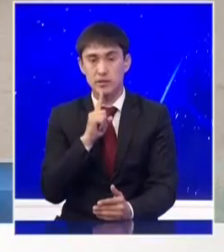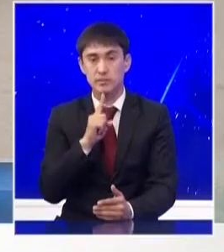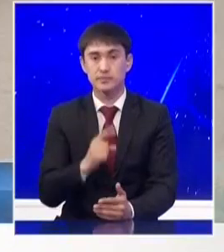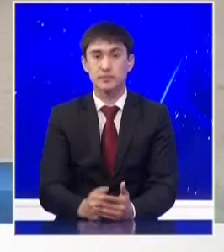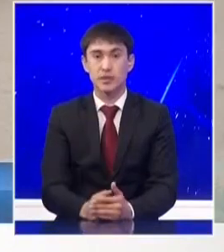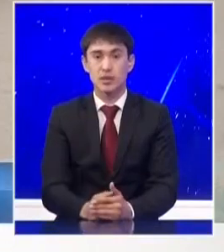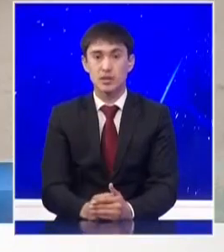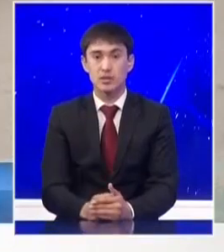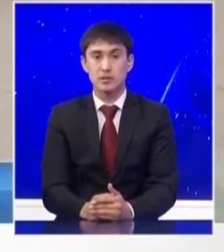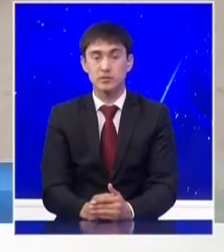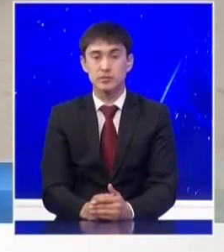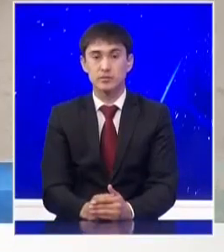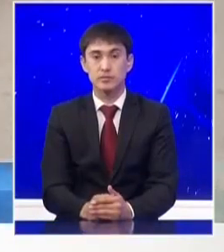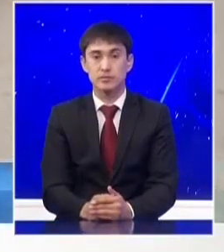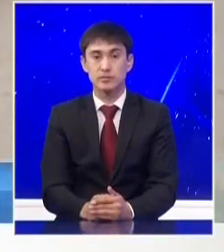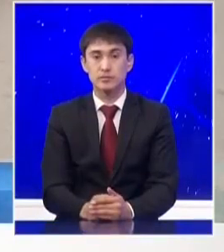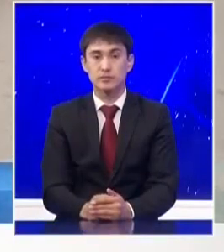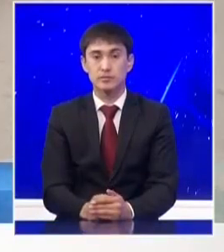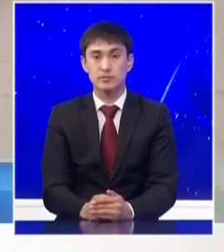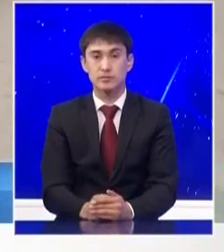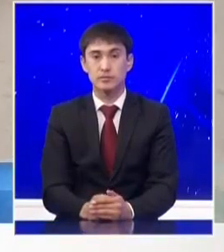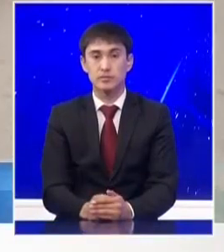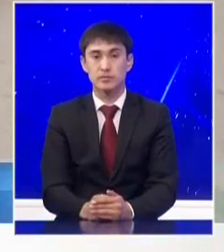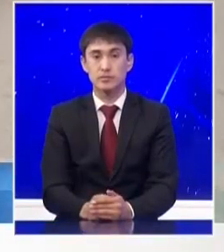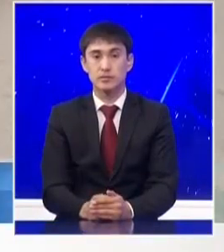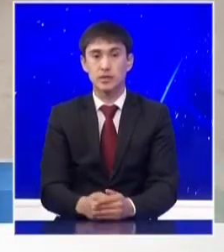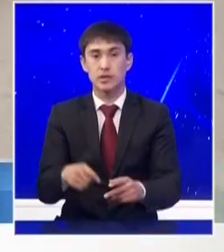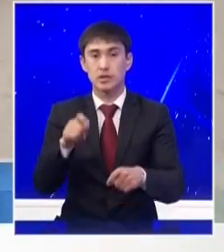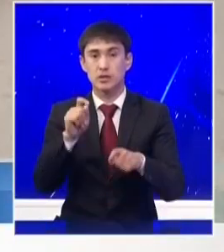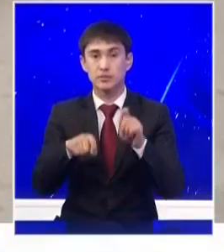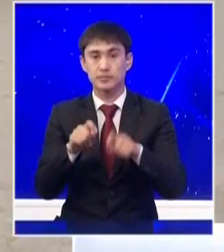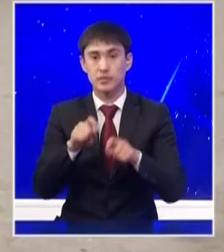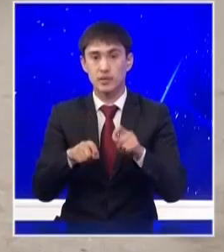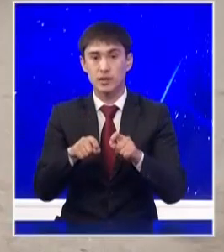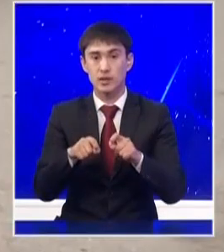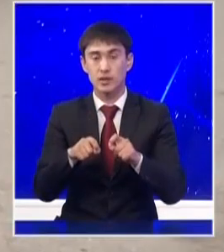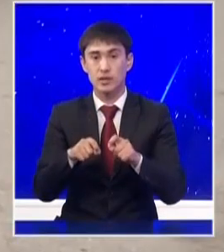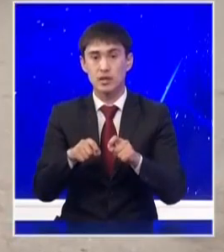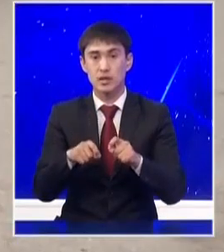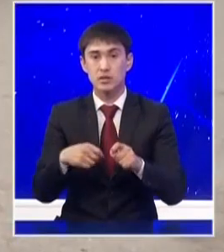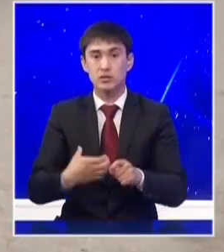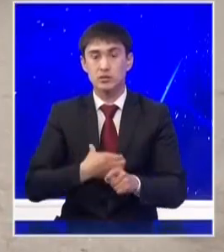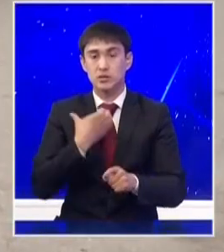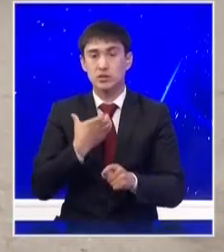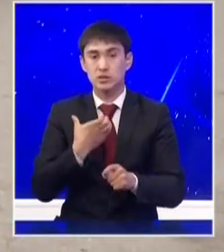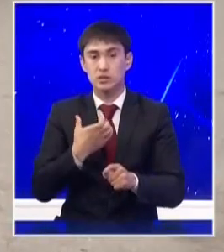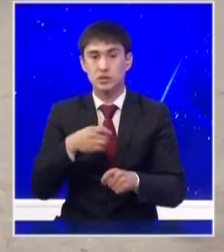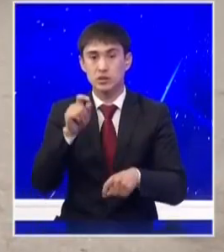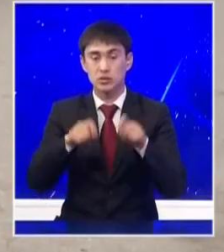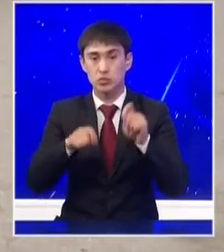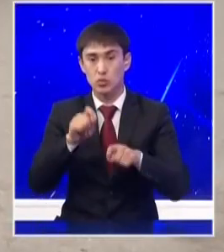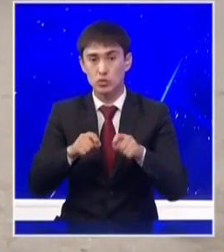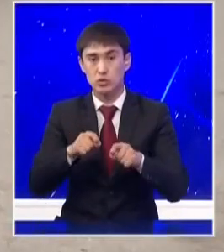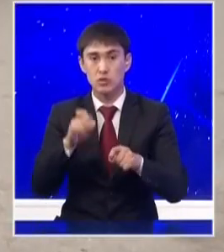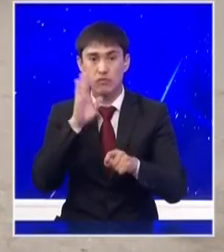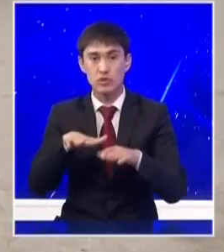тіпті қорқынышты. Мен 5-ші қабатта тұрам. Шатырдың ескіргені сондай, жаңбыр жауса төбеден су ағады. Бір күні ас бөлмеде тамақ ішіп отыр едік, дастарханға